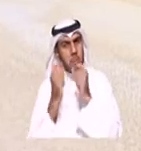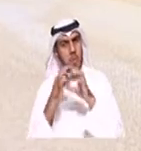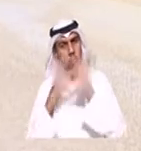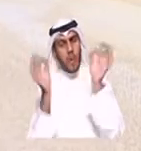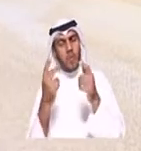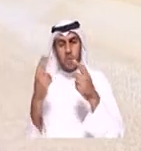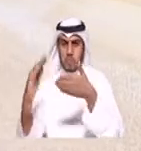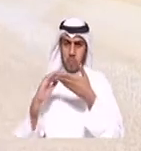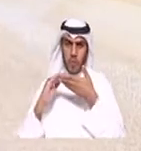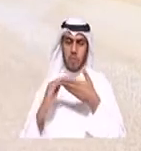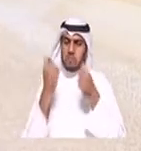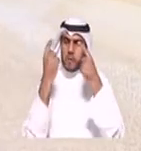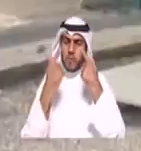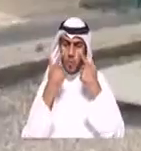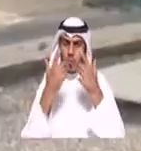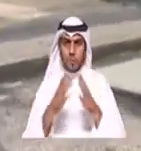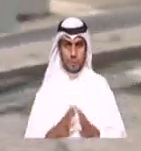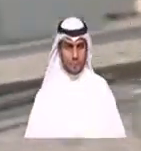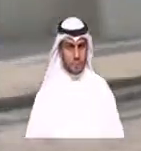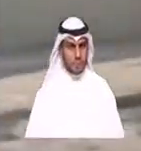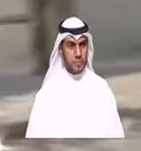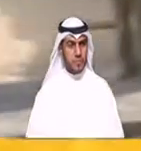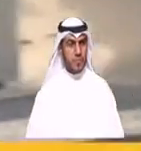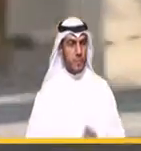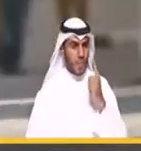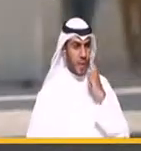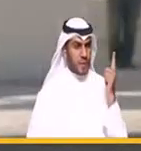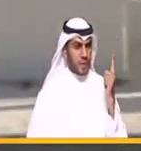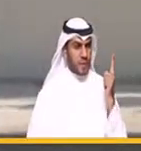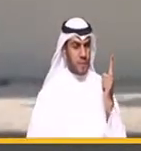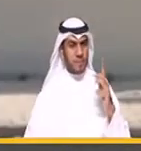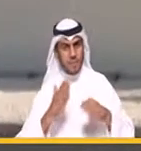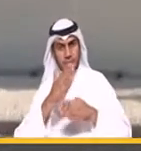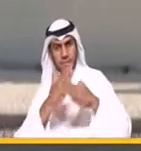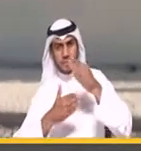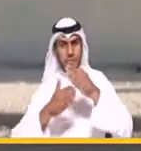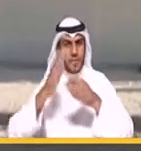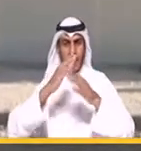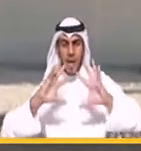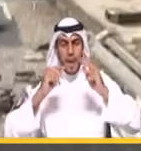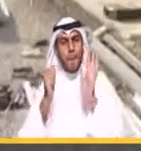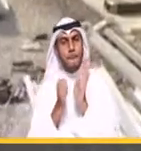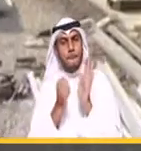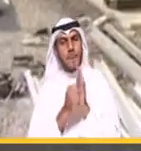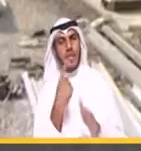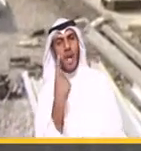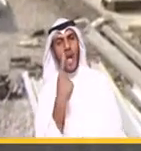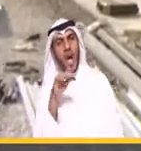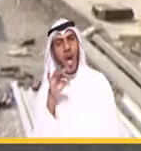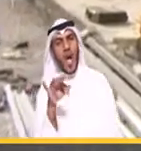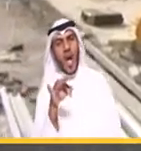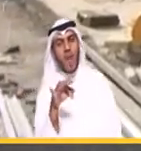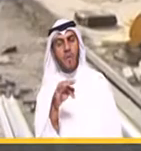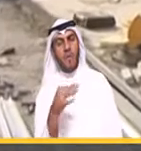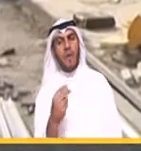ومعاناتهم المتواصله تضم قريه الكويت النموذجيه الف وحده سكنيه يتسع لخمسه الاف شخص